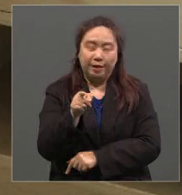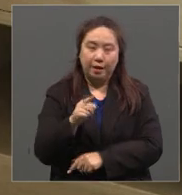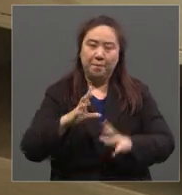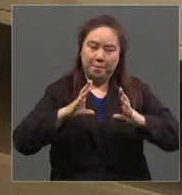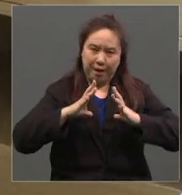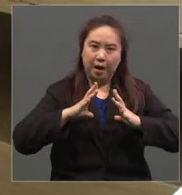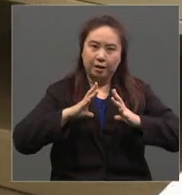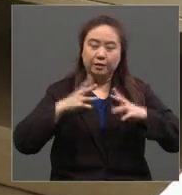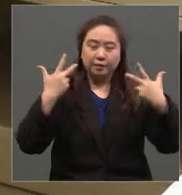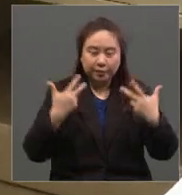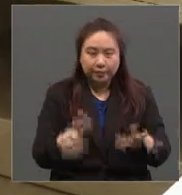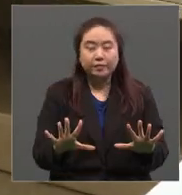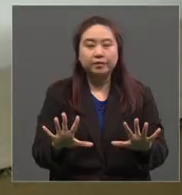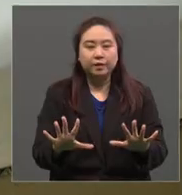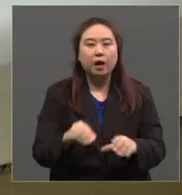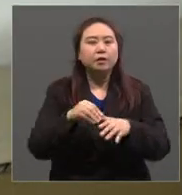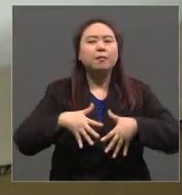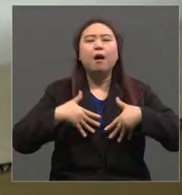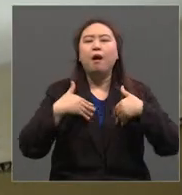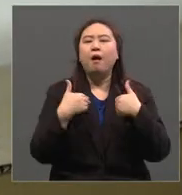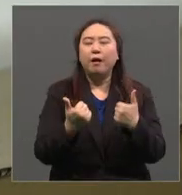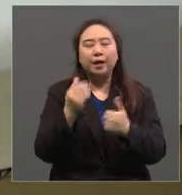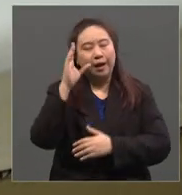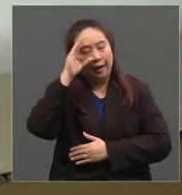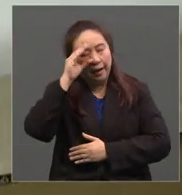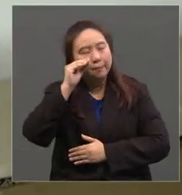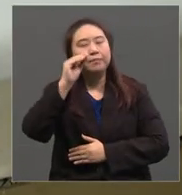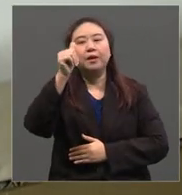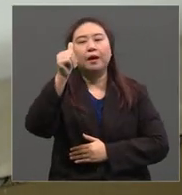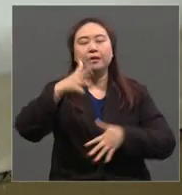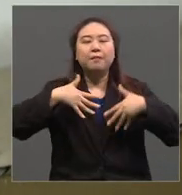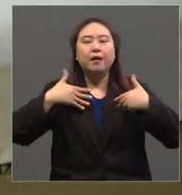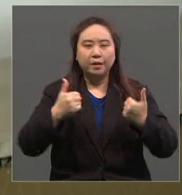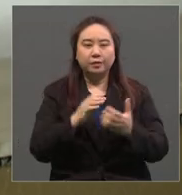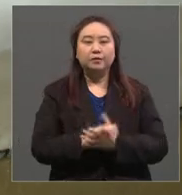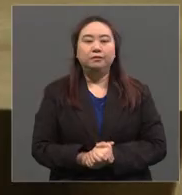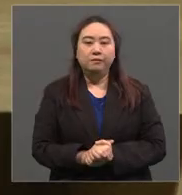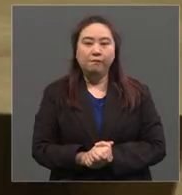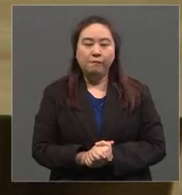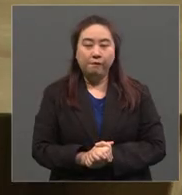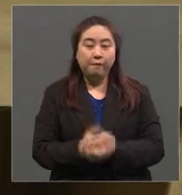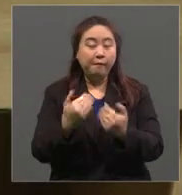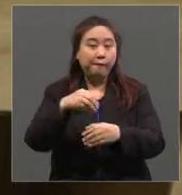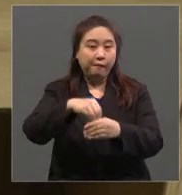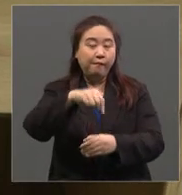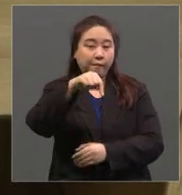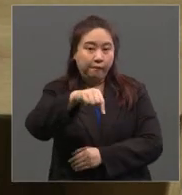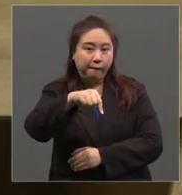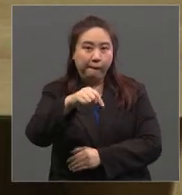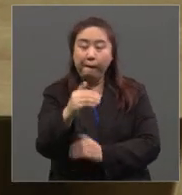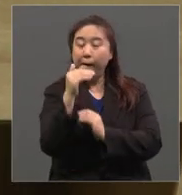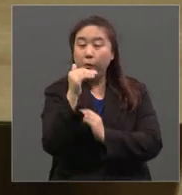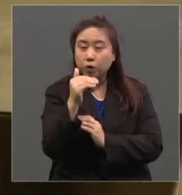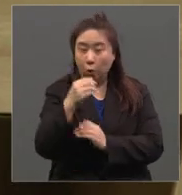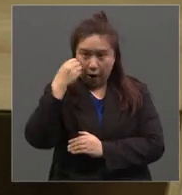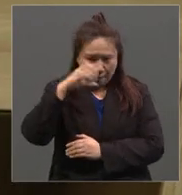รเป็นการชั่วคราวนี่คืออยู่สบายแล้วนะครับสามารถนอนหลับได้แบบสบายใจซะทีซึ่งในระหว่างที่อยู่ตรงนี้เขาไม่ได้มีกำหนดนะว่